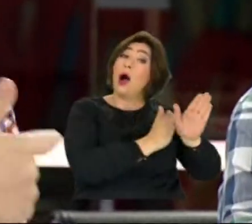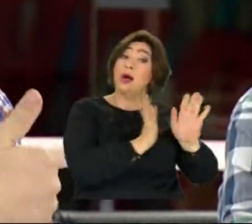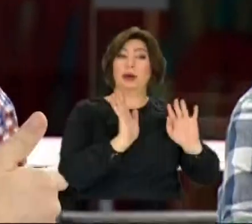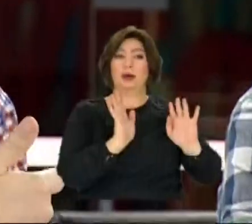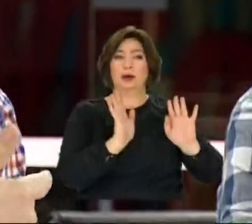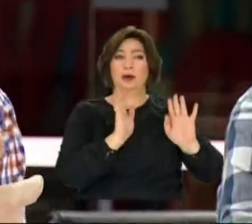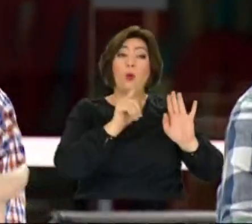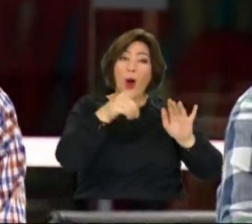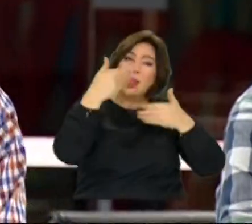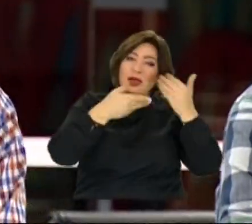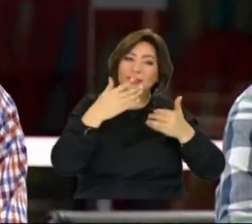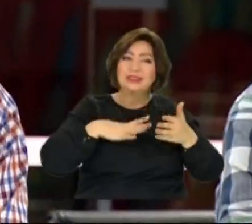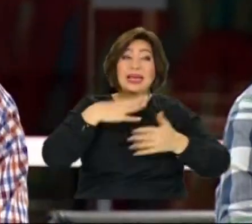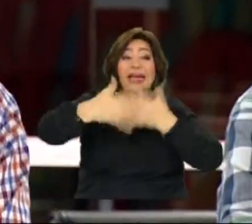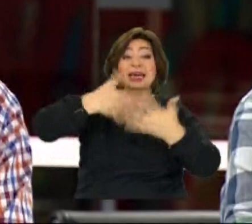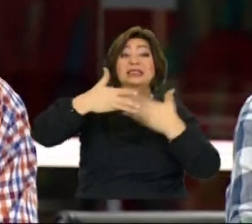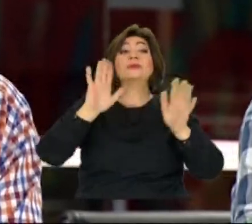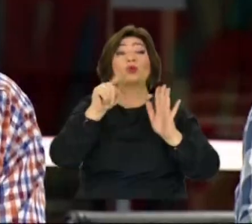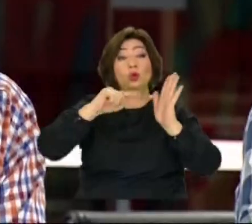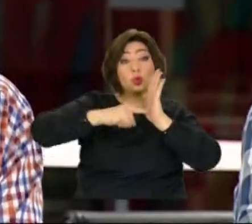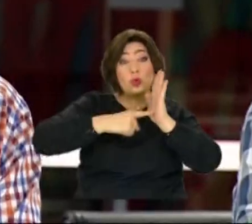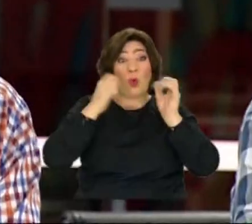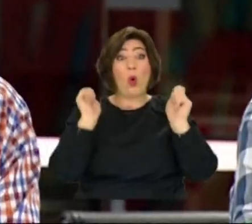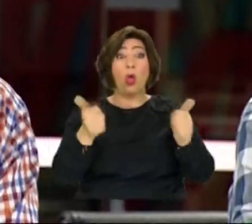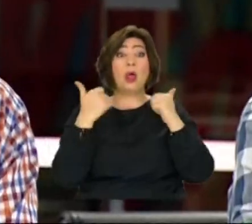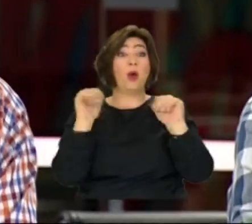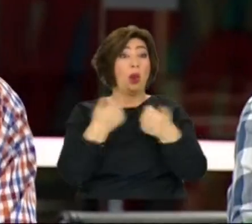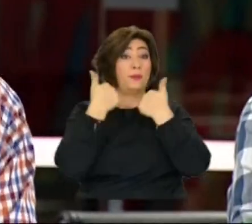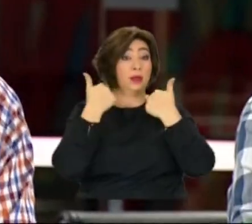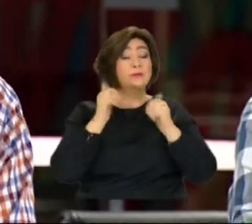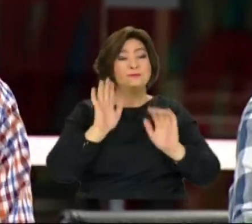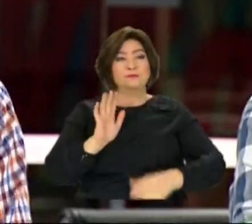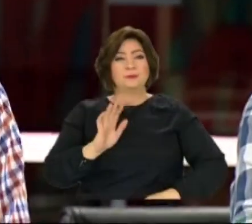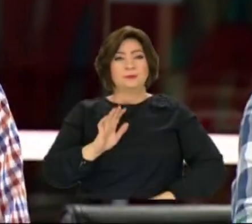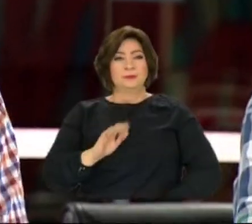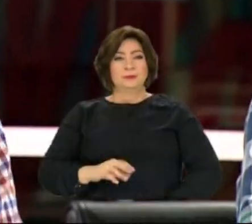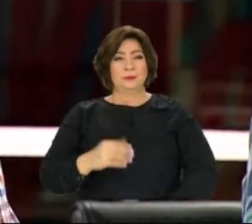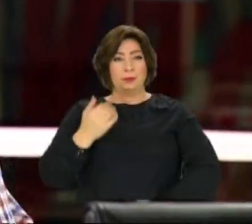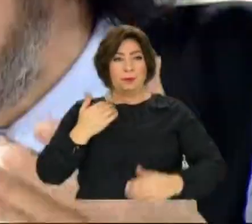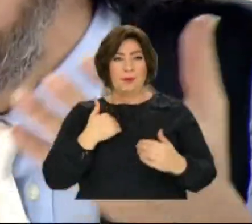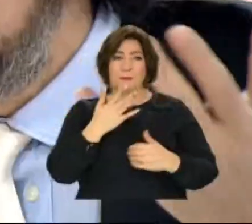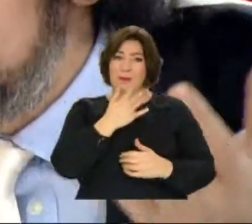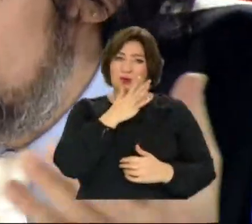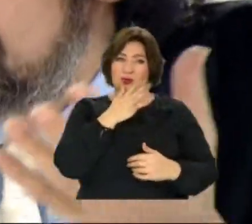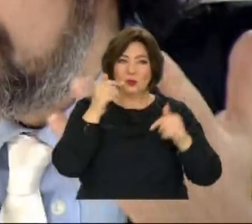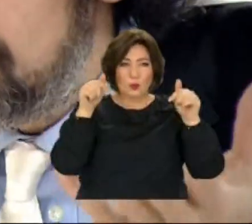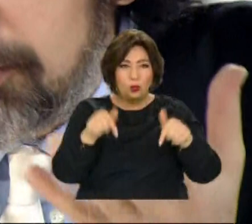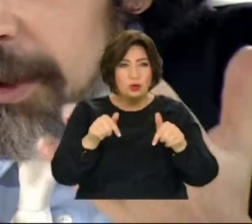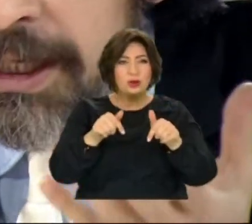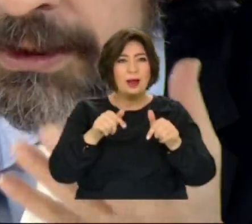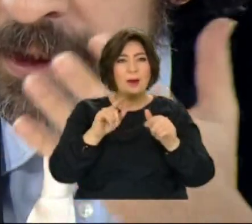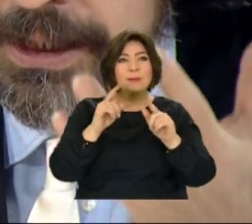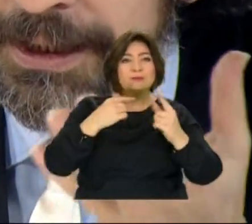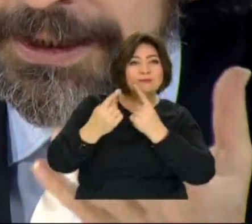Yani Emre de ayrı. Ayrı bir şey. Karıştırılmasın diye burayı vurgulamak istiyorum. Kimse bunu aman Caner karıştırmasın. Bey, peki ben biliyorsunuz burada